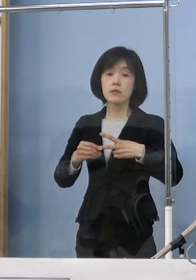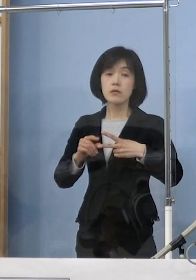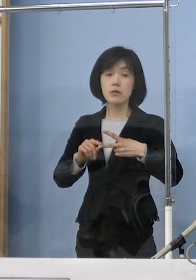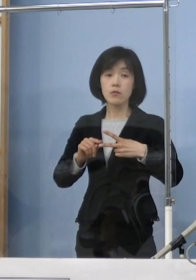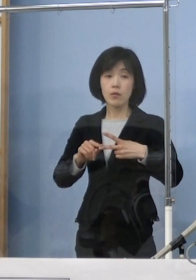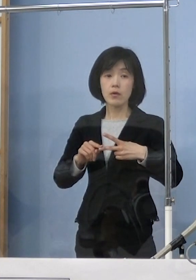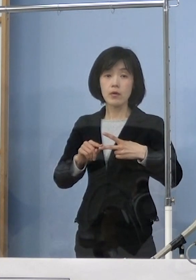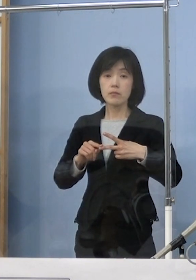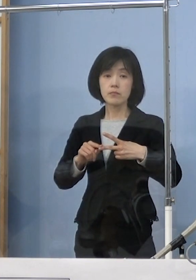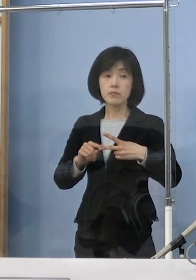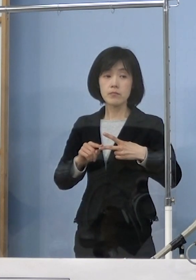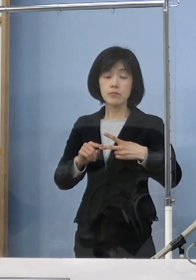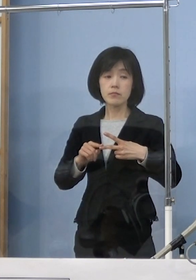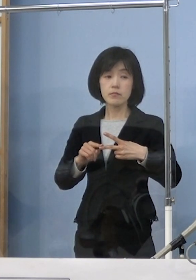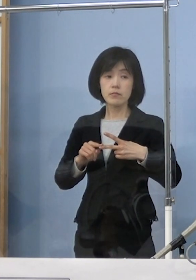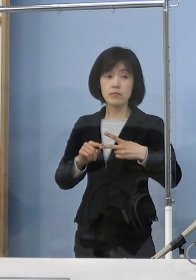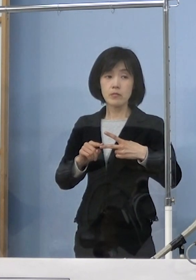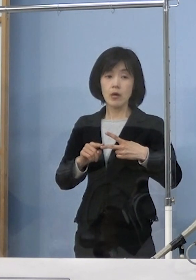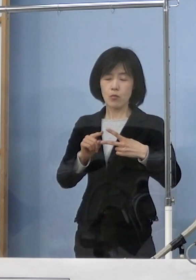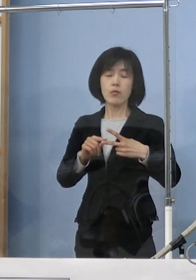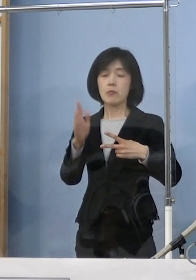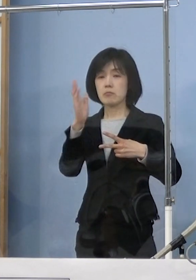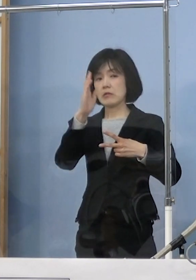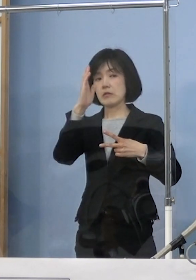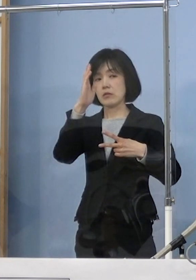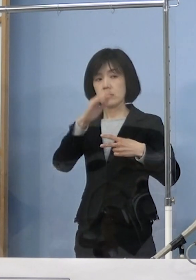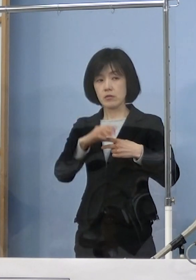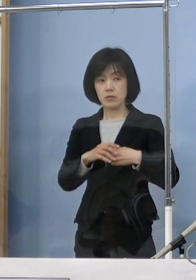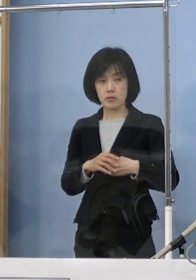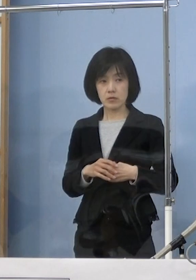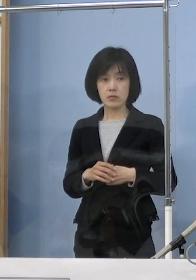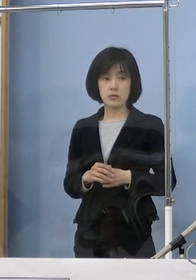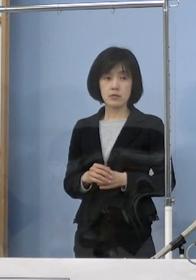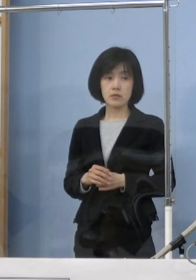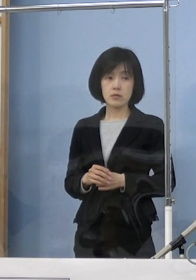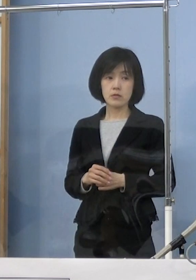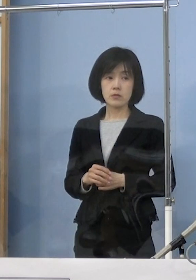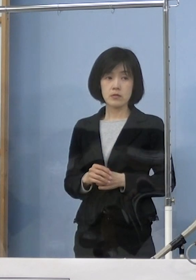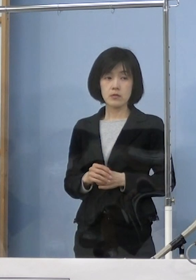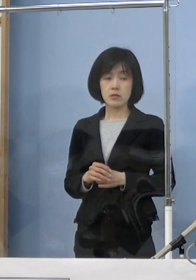もちろんそうではないということですね。 そうではない、ミニマムの数